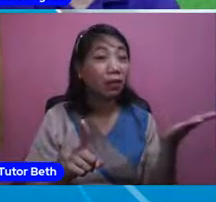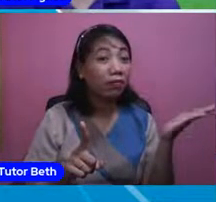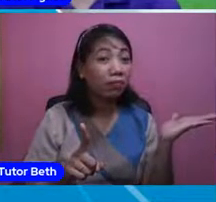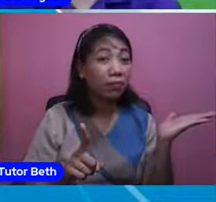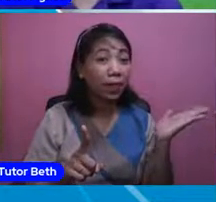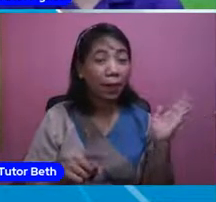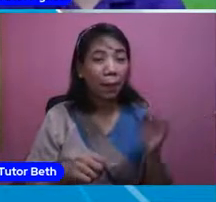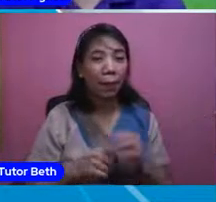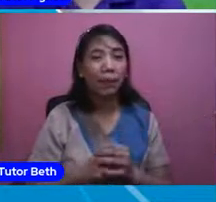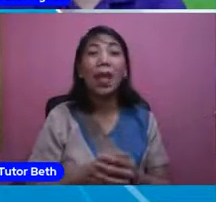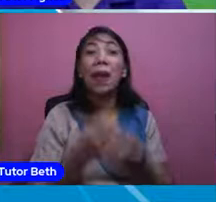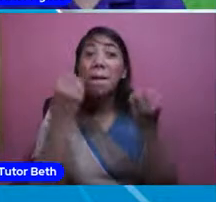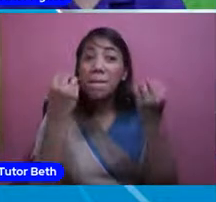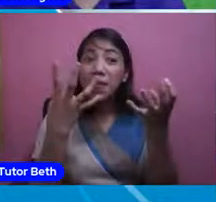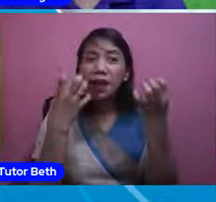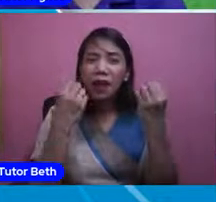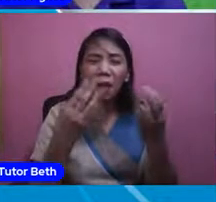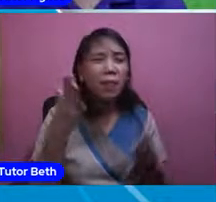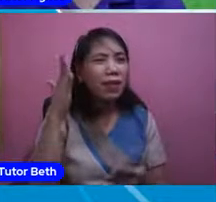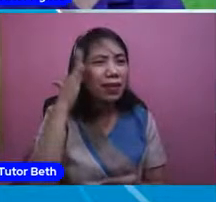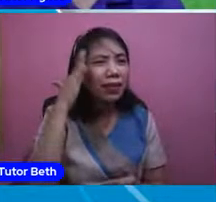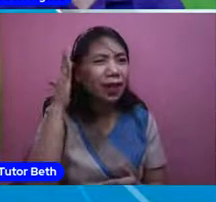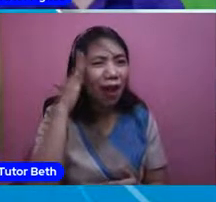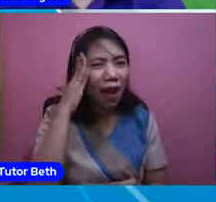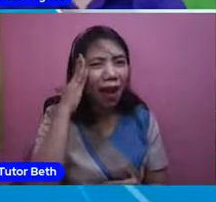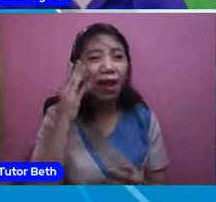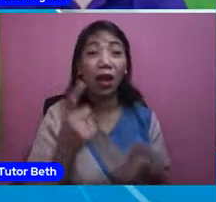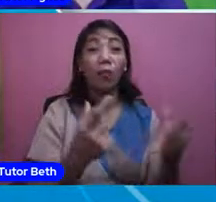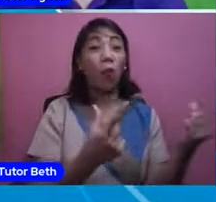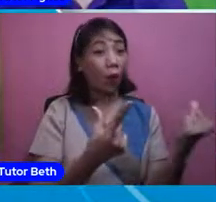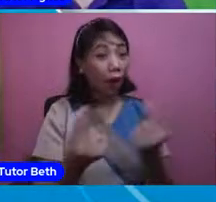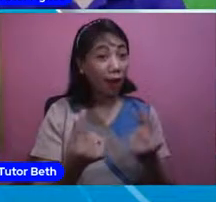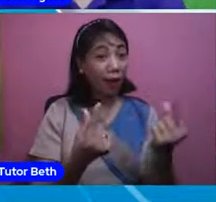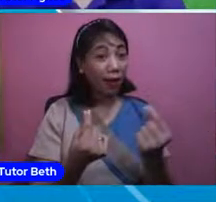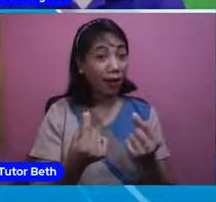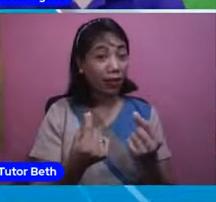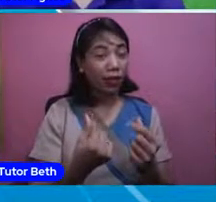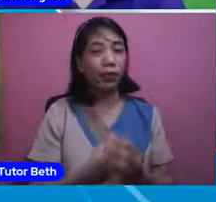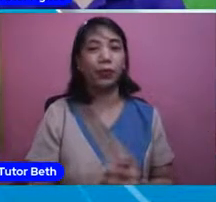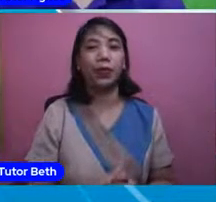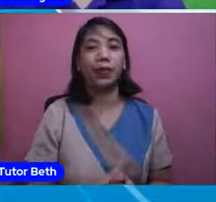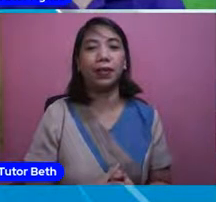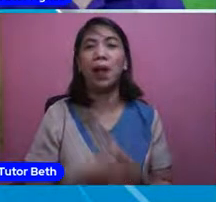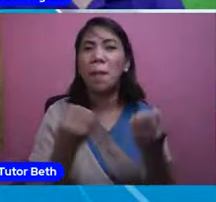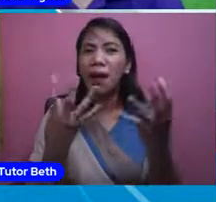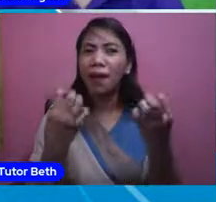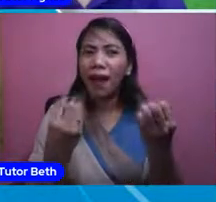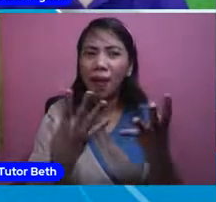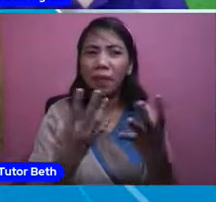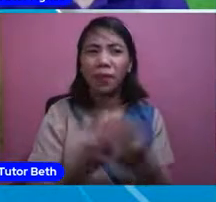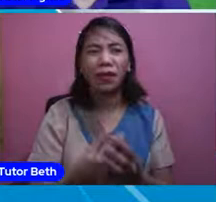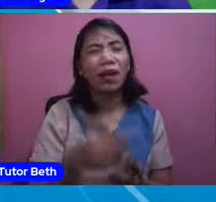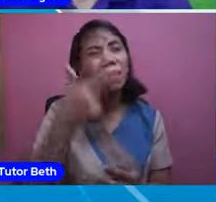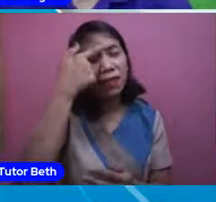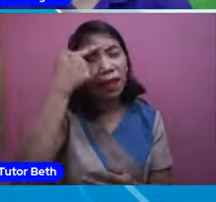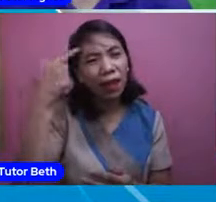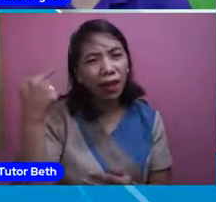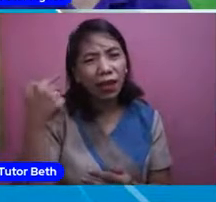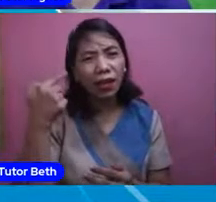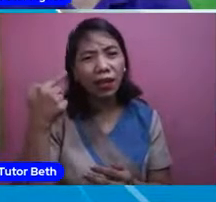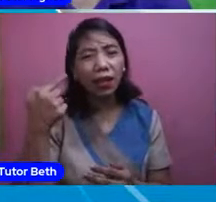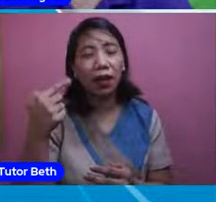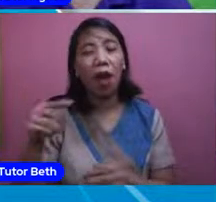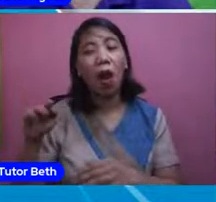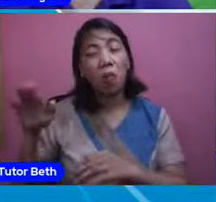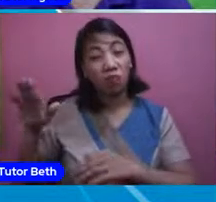ay marami na siyang kayang gawin. O, marami na siyang kayang dahil maliit